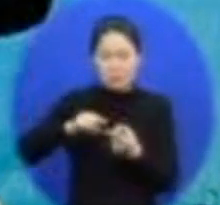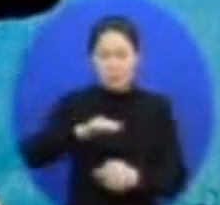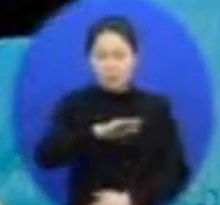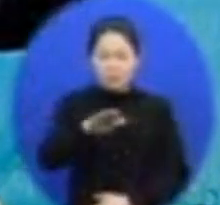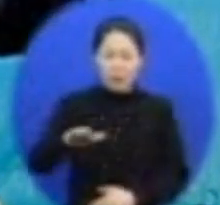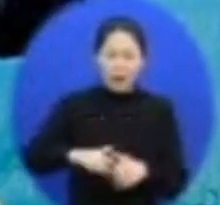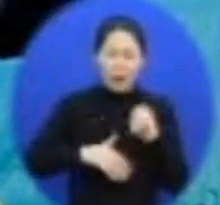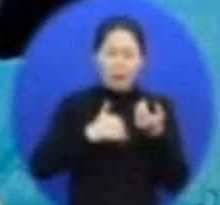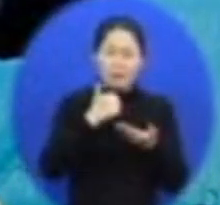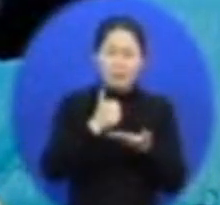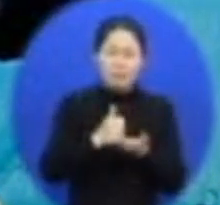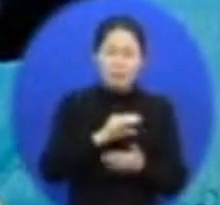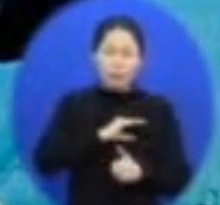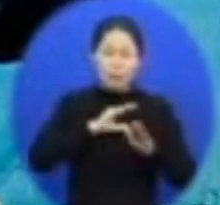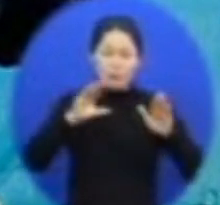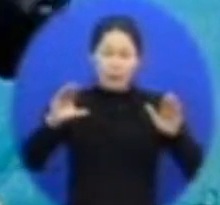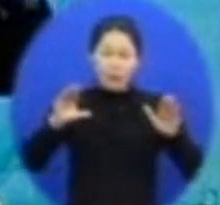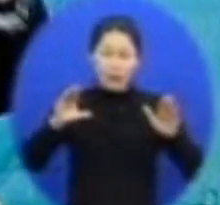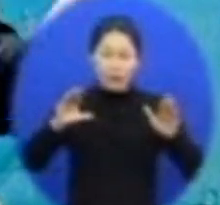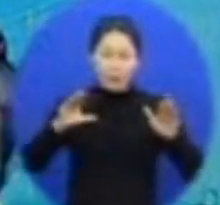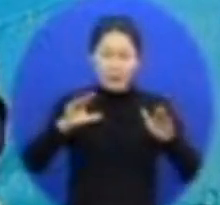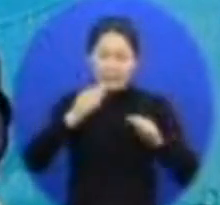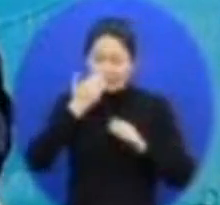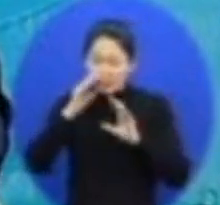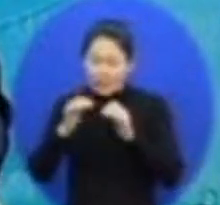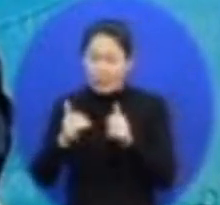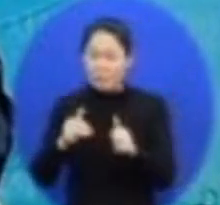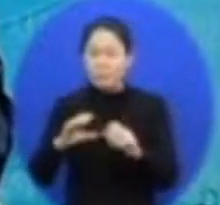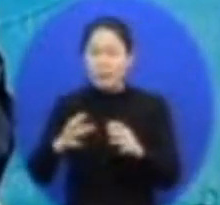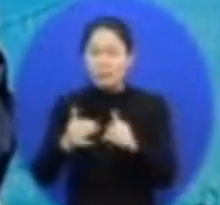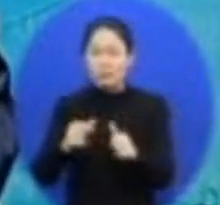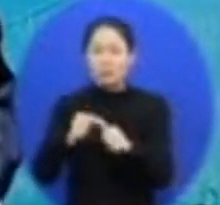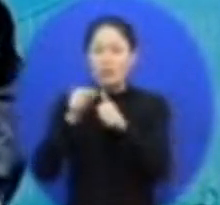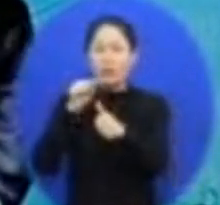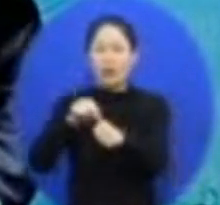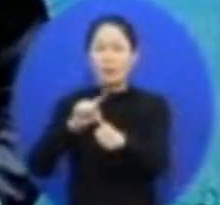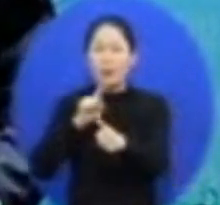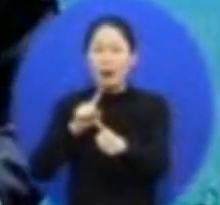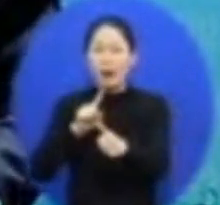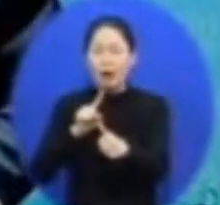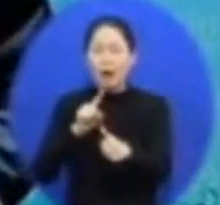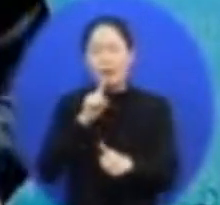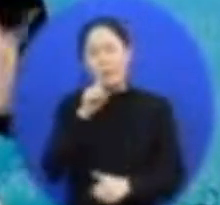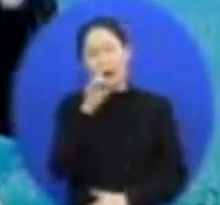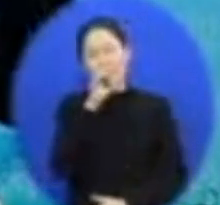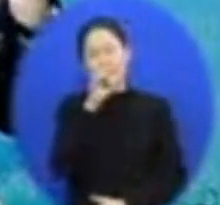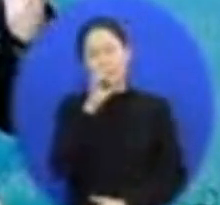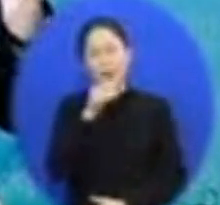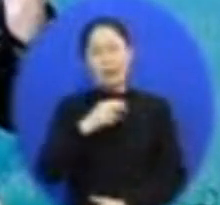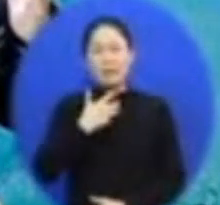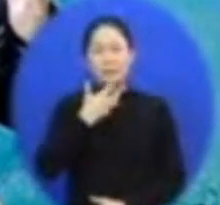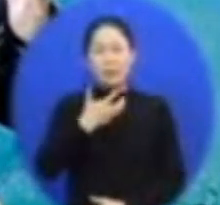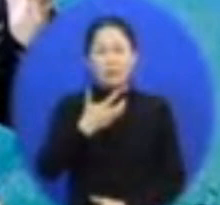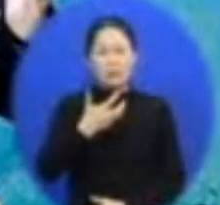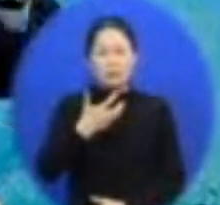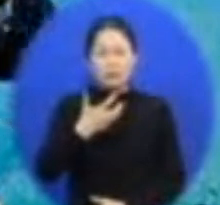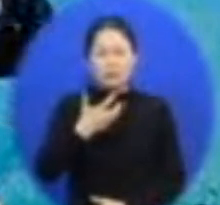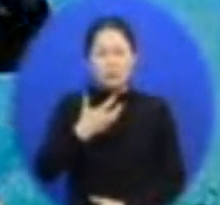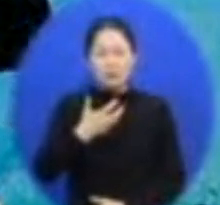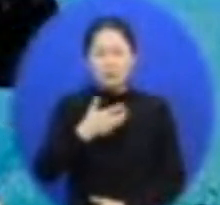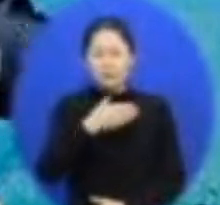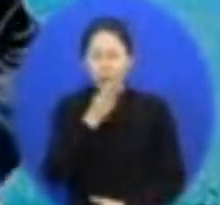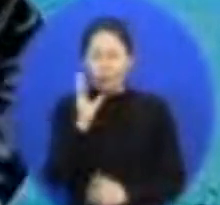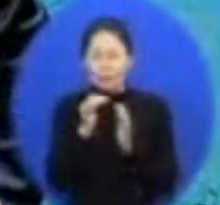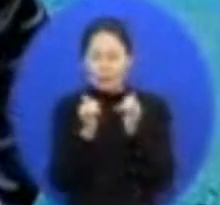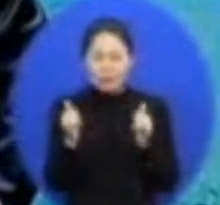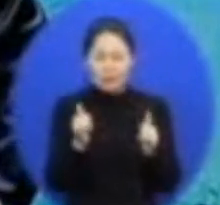백성을 구원하라 그랬어요 말도 안되는 이야기죠 80 노세 가 어떻게 바로 왕가 싸워서 이스라엘